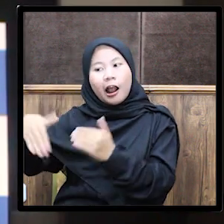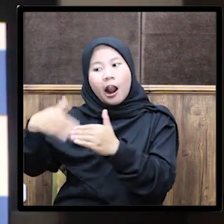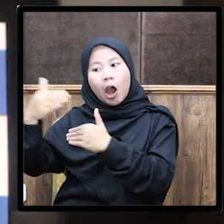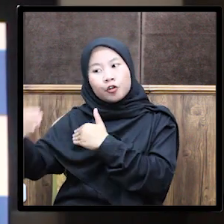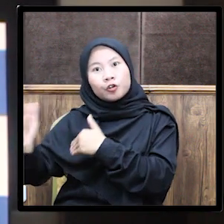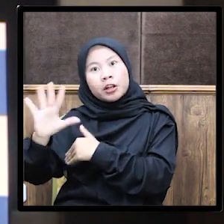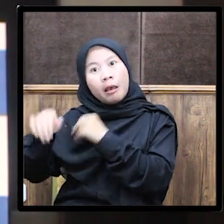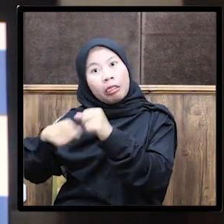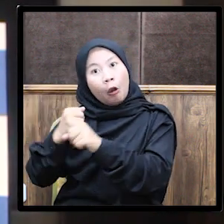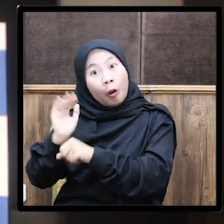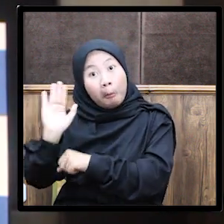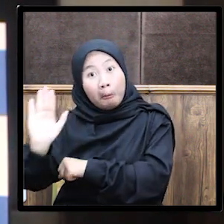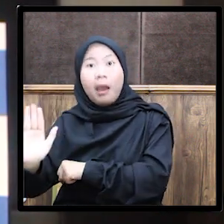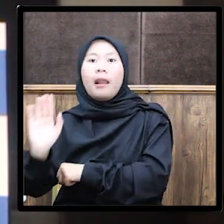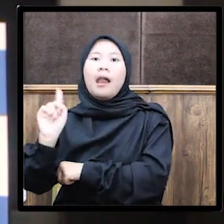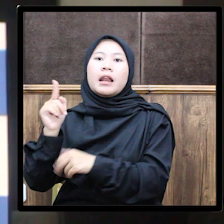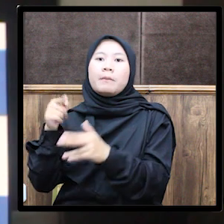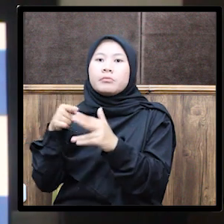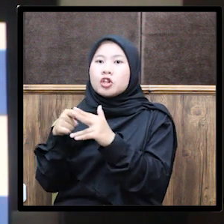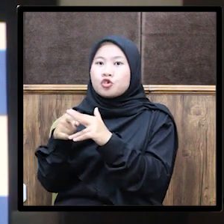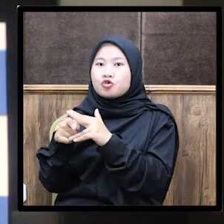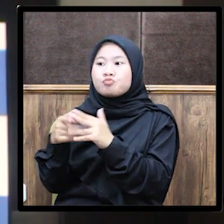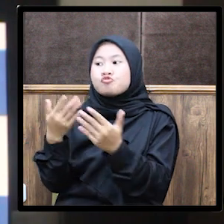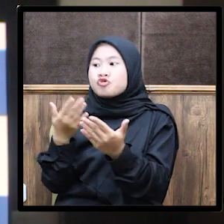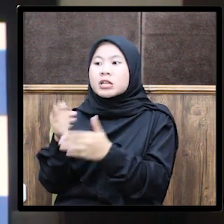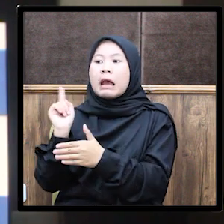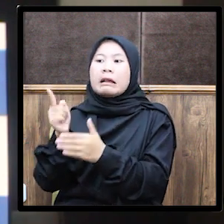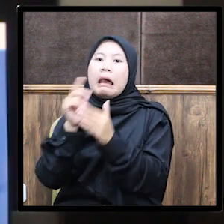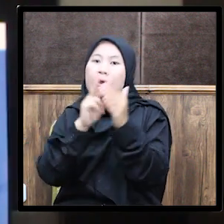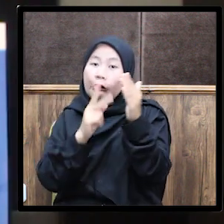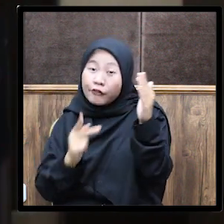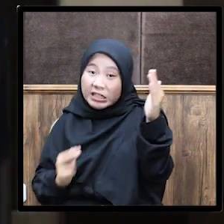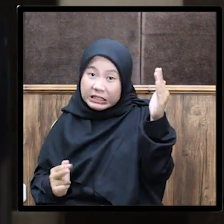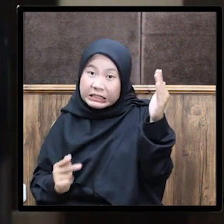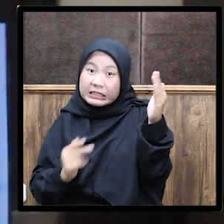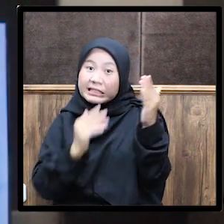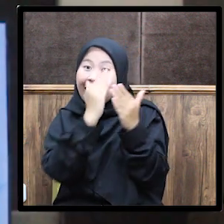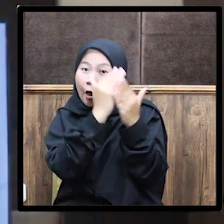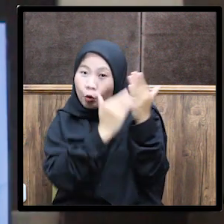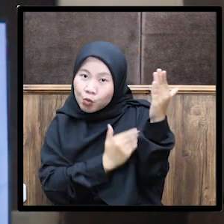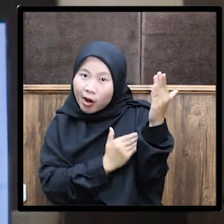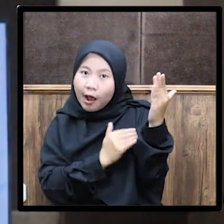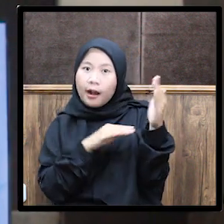ada proses revisi kebijakan, pemilihan